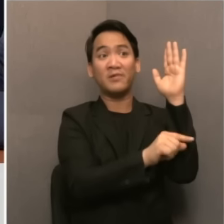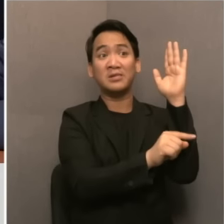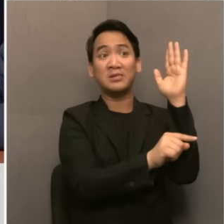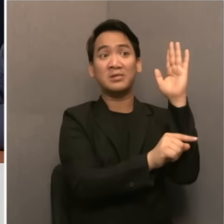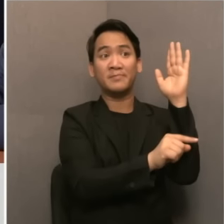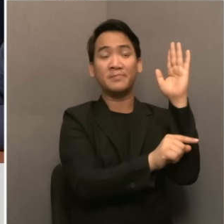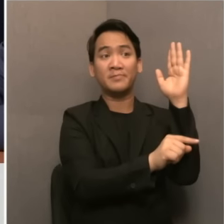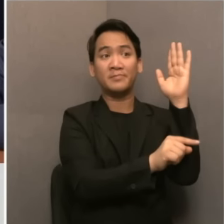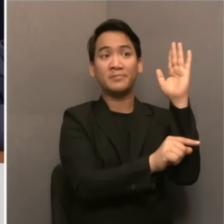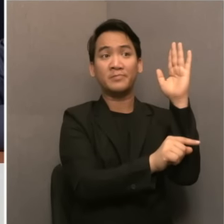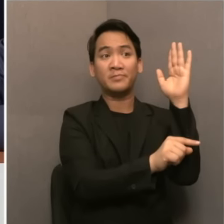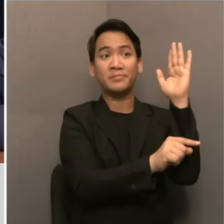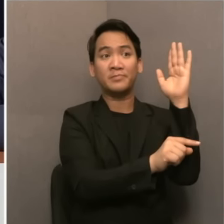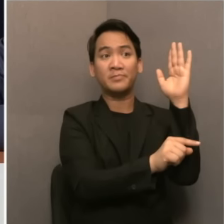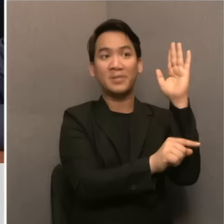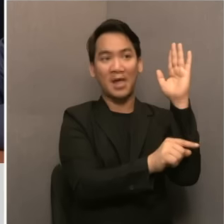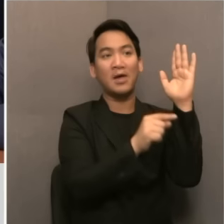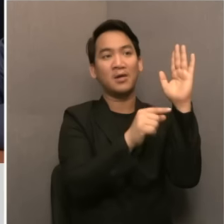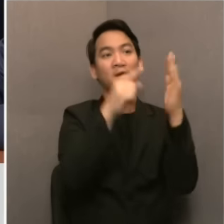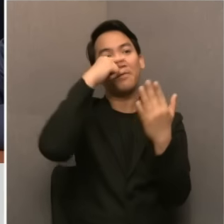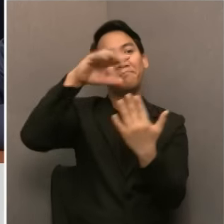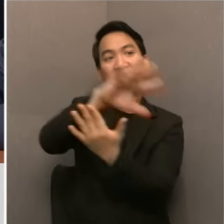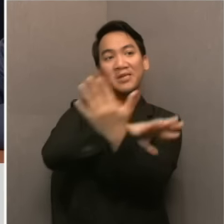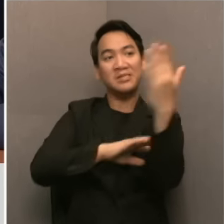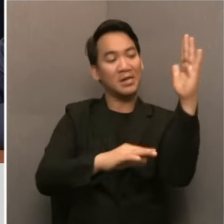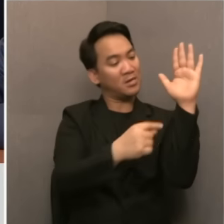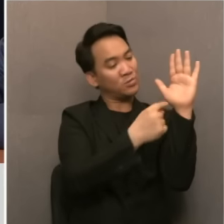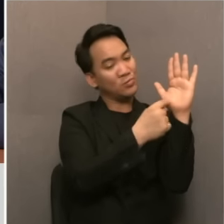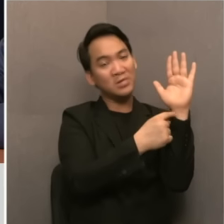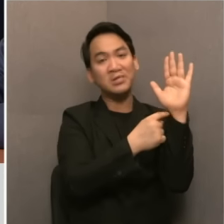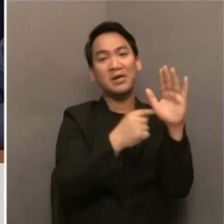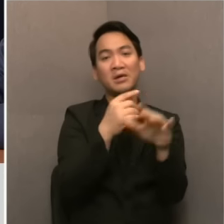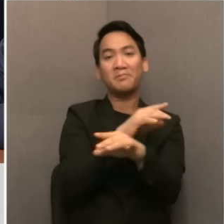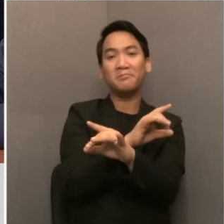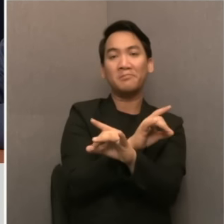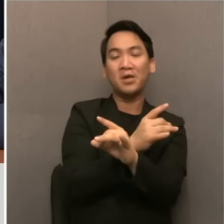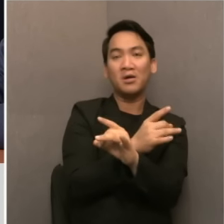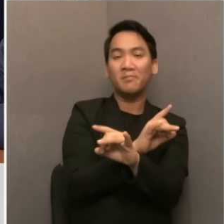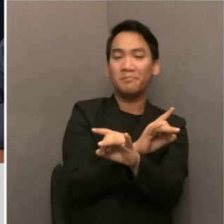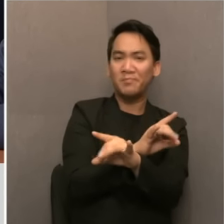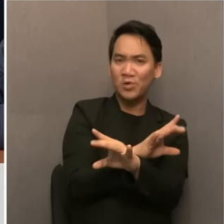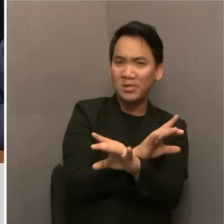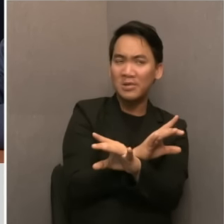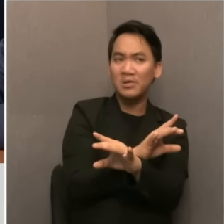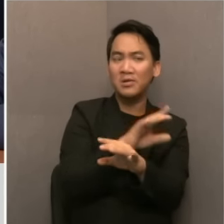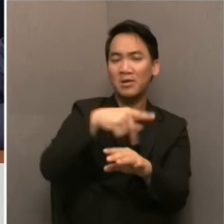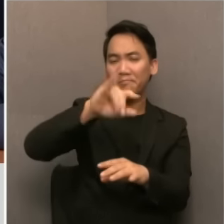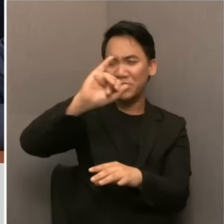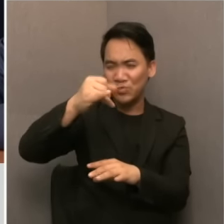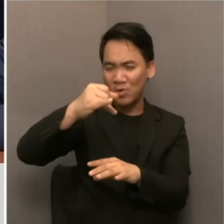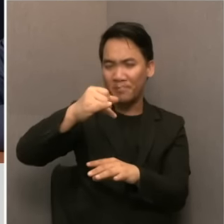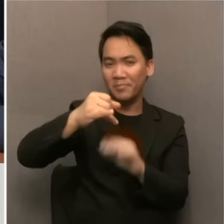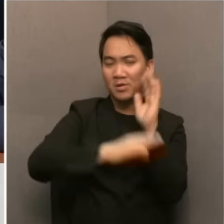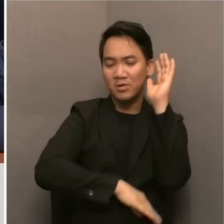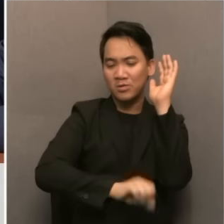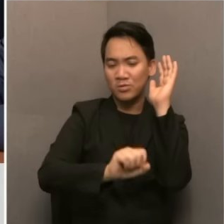ะ ตั้งแต่ตรงเพชรบุรีเพชรบุรีประจวบชุมพรนะครับสุราษฎร์ธานีนราธิวาสน